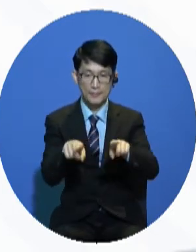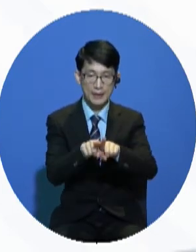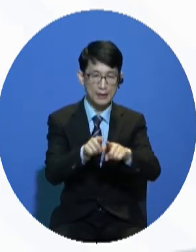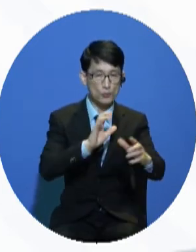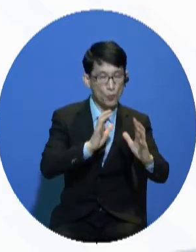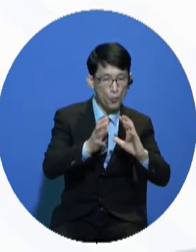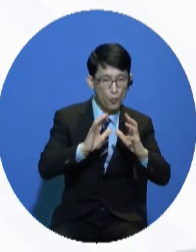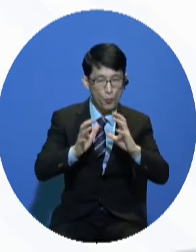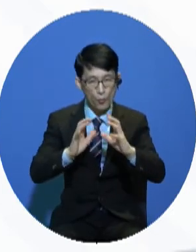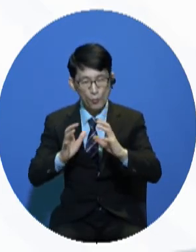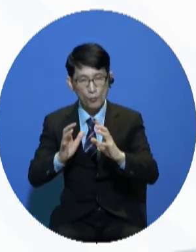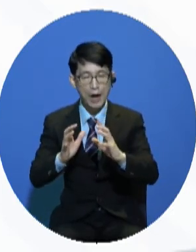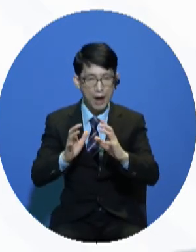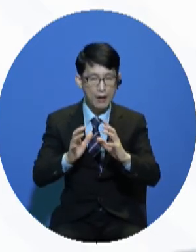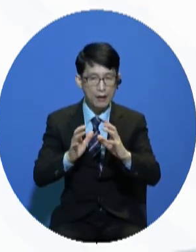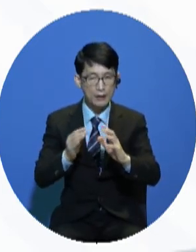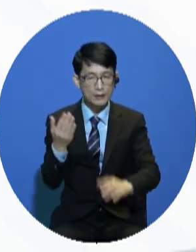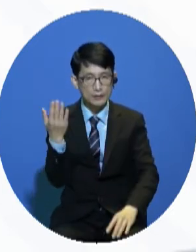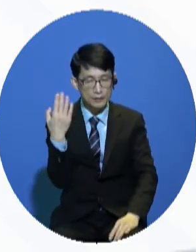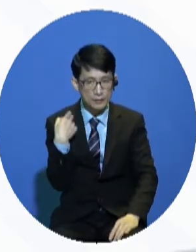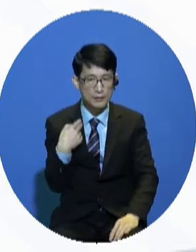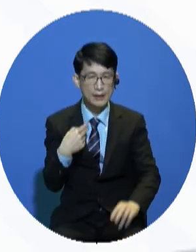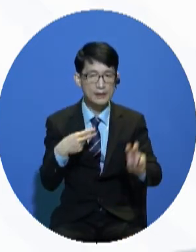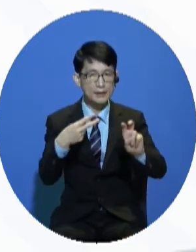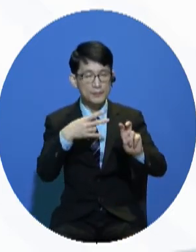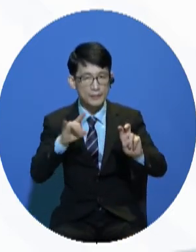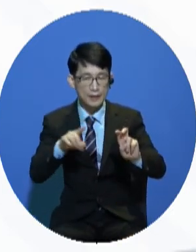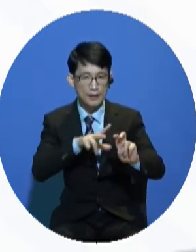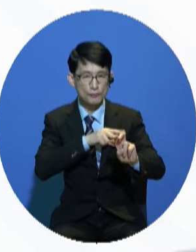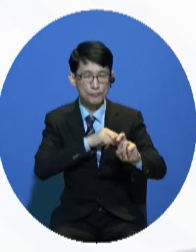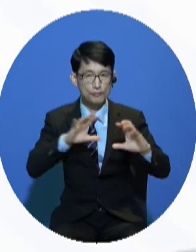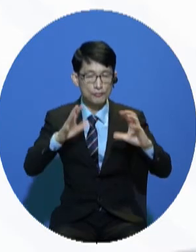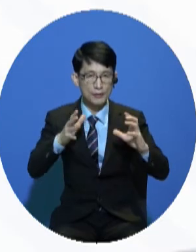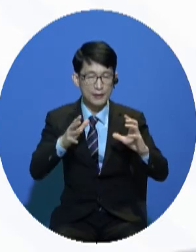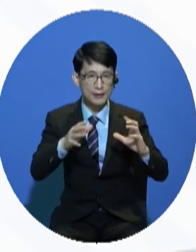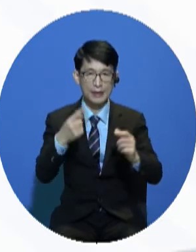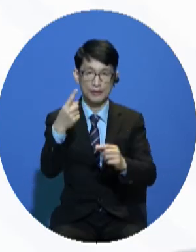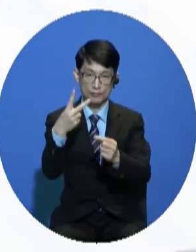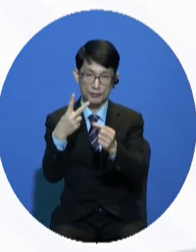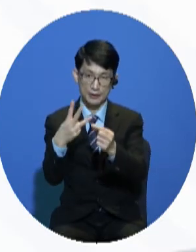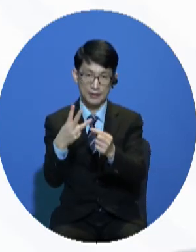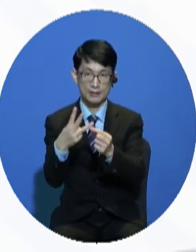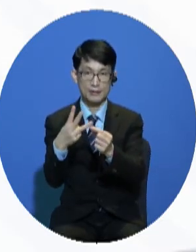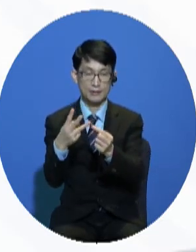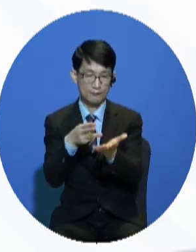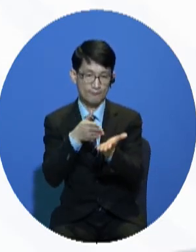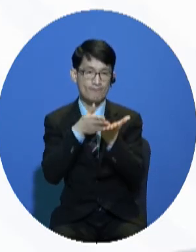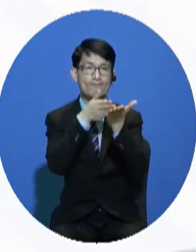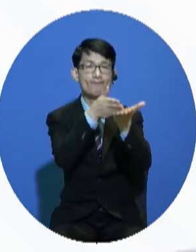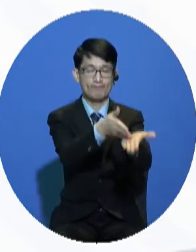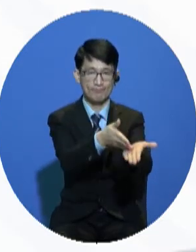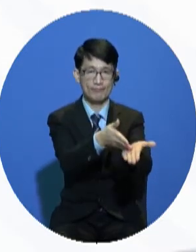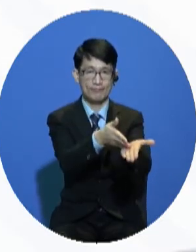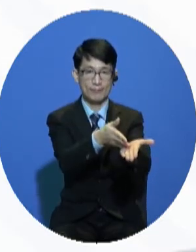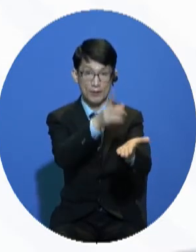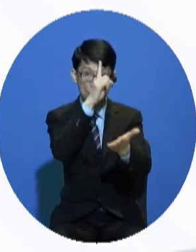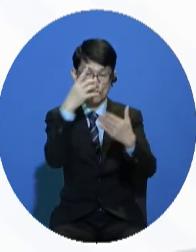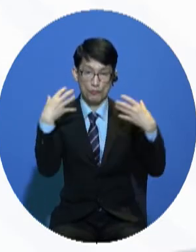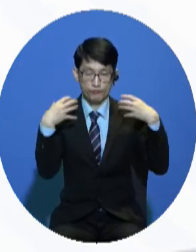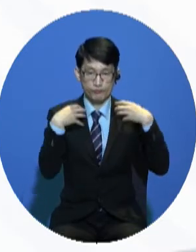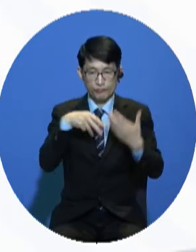그 결과로 지난 20대 국회 때 3건의 법안이 발의된 바 있습니다. 그리고 이제 정부